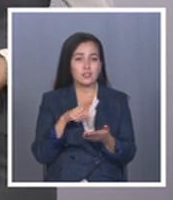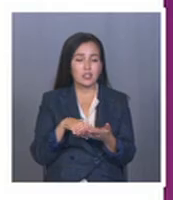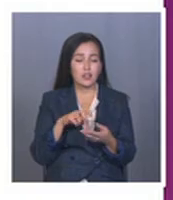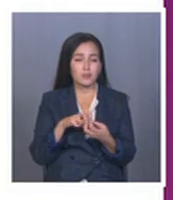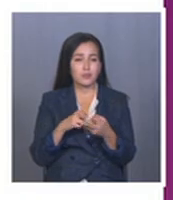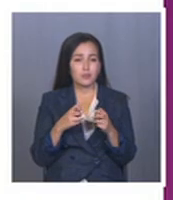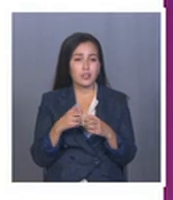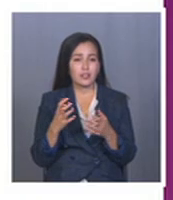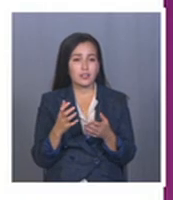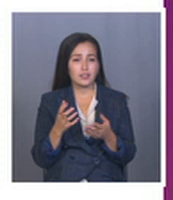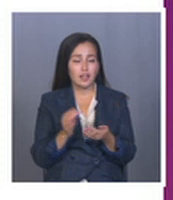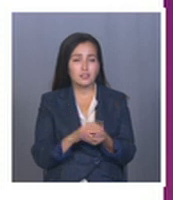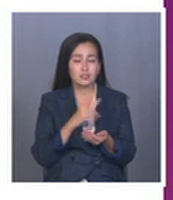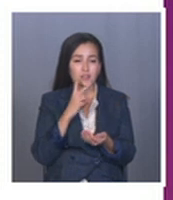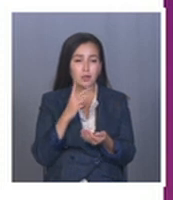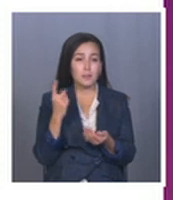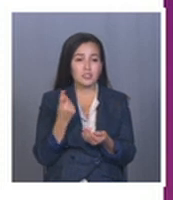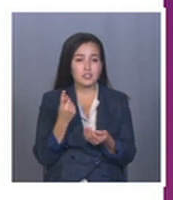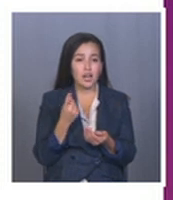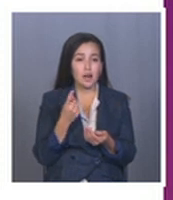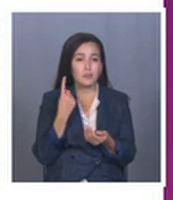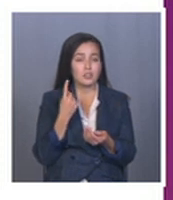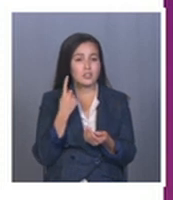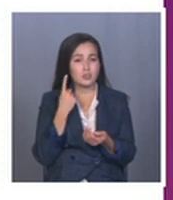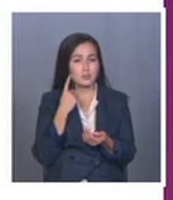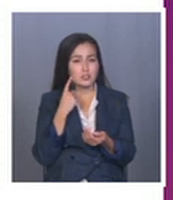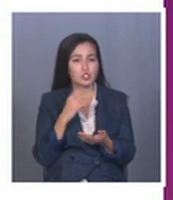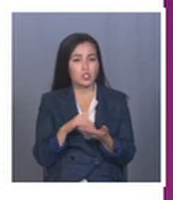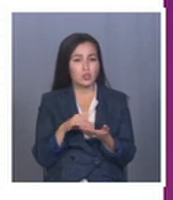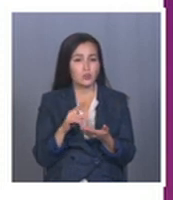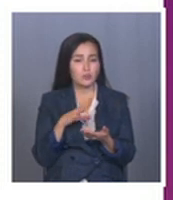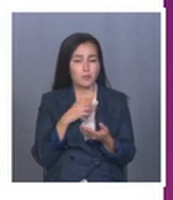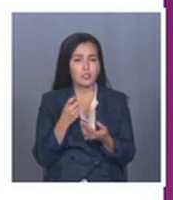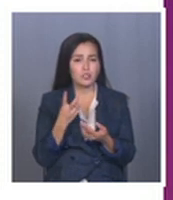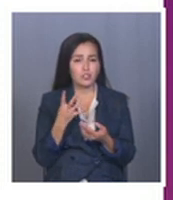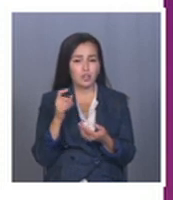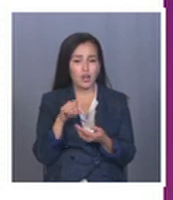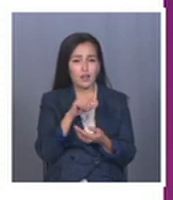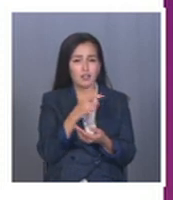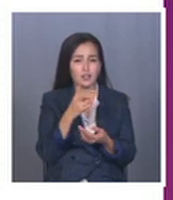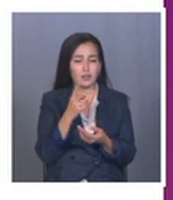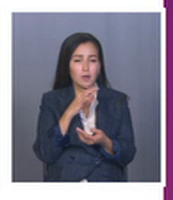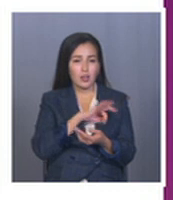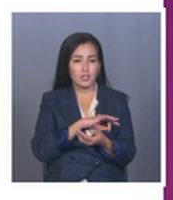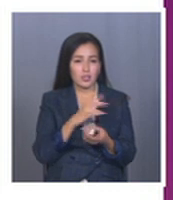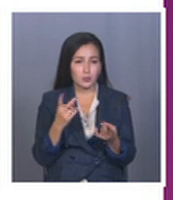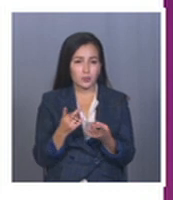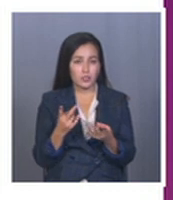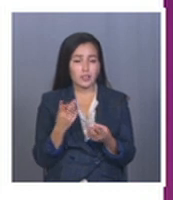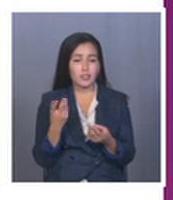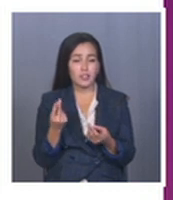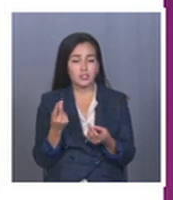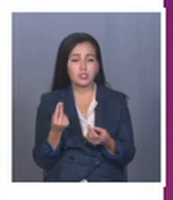алайық. Біріншіден, бір дыбысты жазу үшін бірнеше әріптер пайдаланылатын.